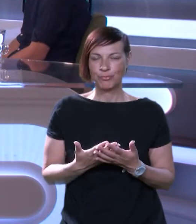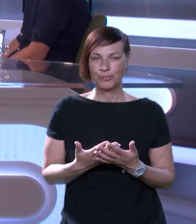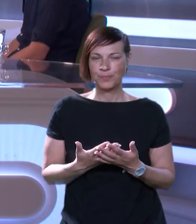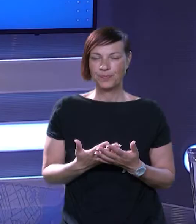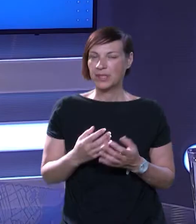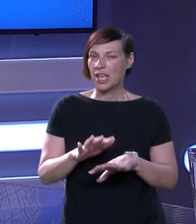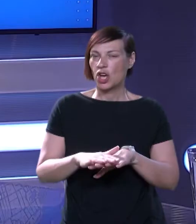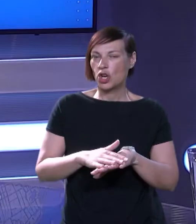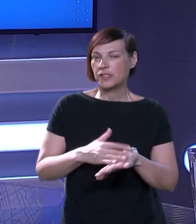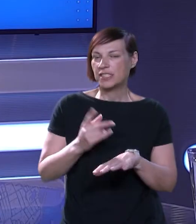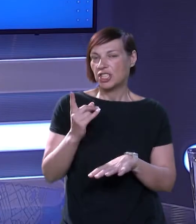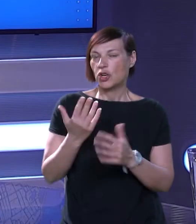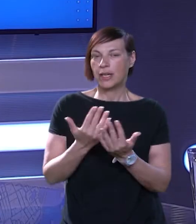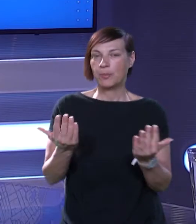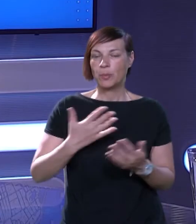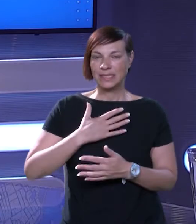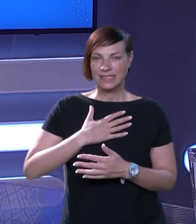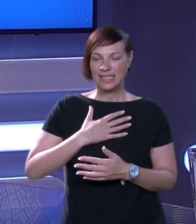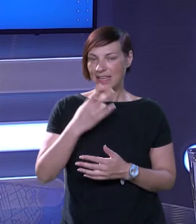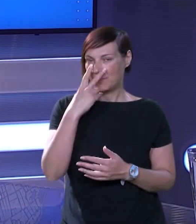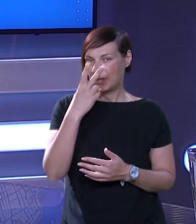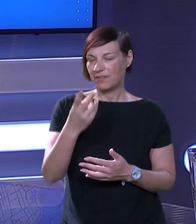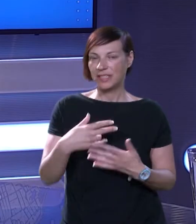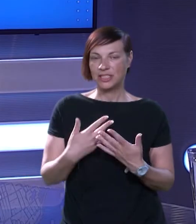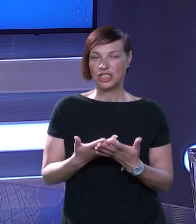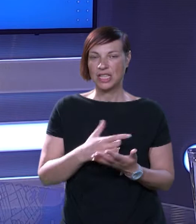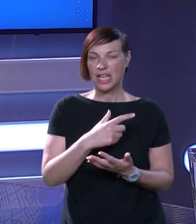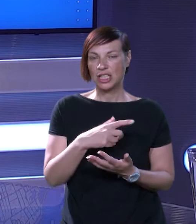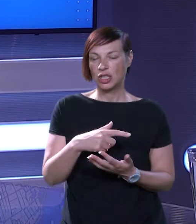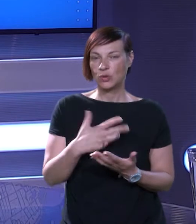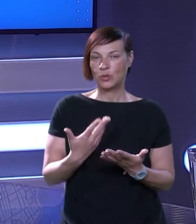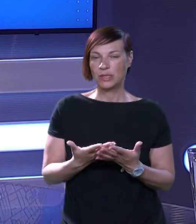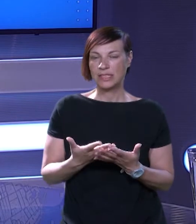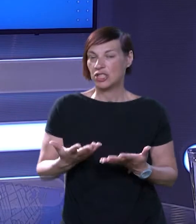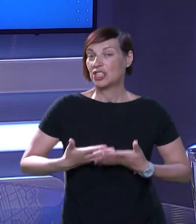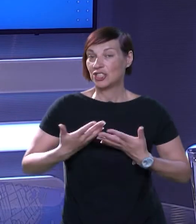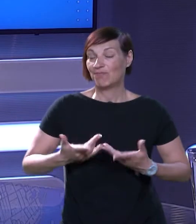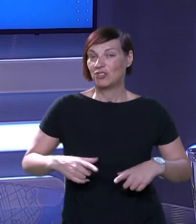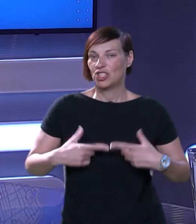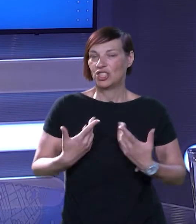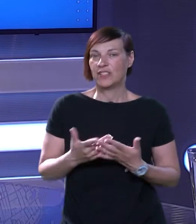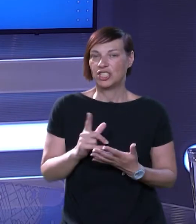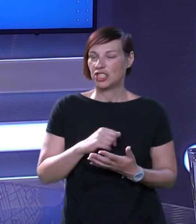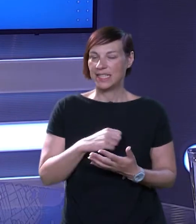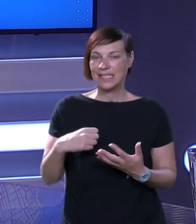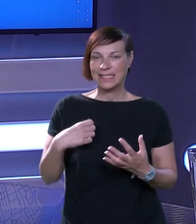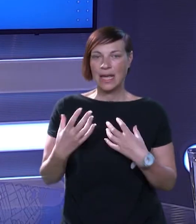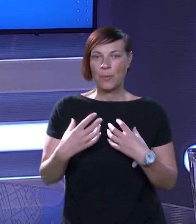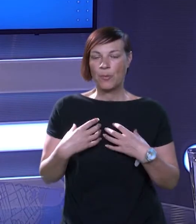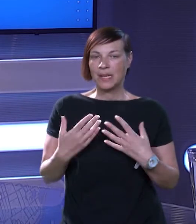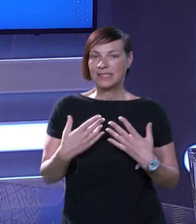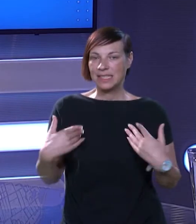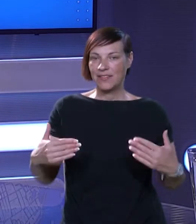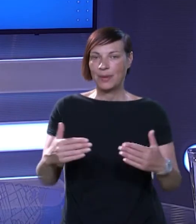neki osjećaj gore i publici i nama. Baš vidiš da ljudi su nešto doživjeli, što nije samo predstava, nego je